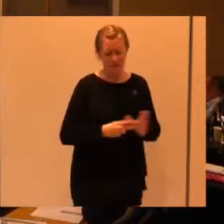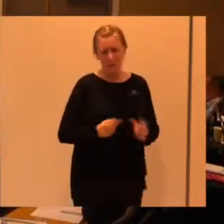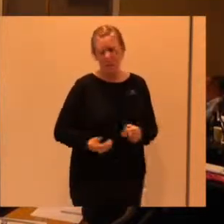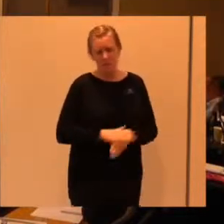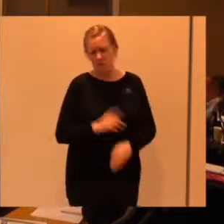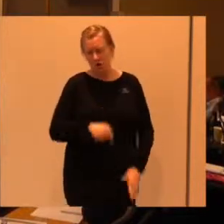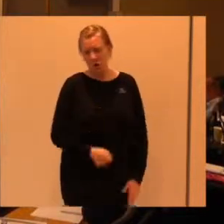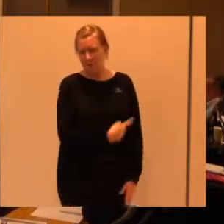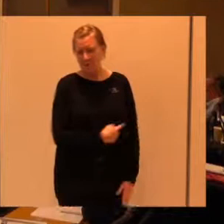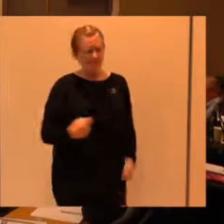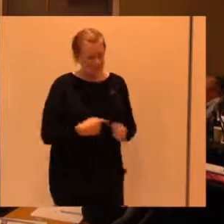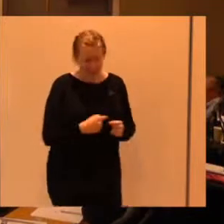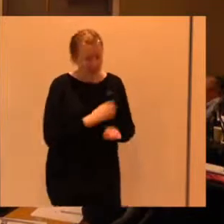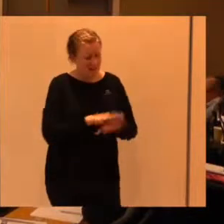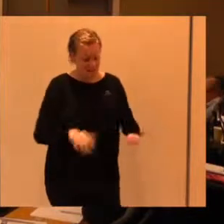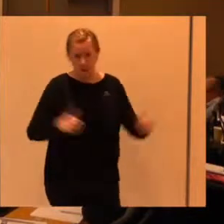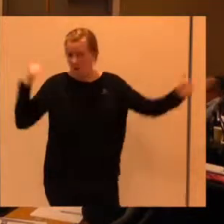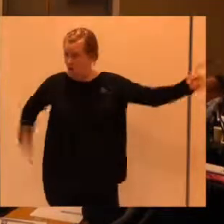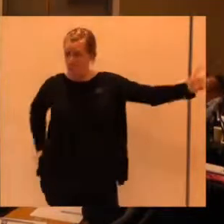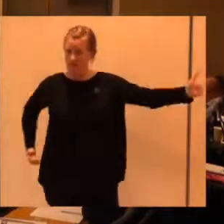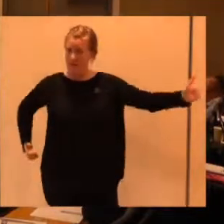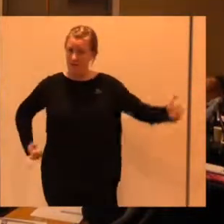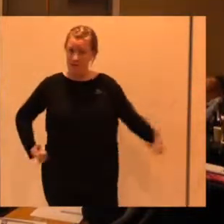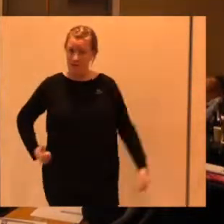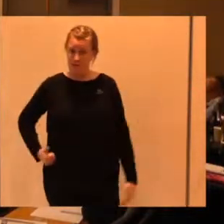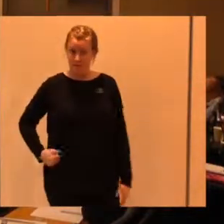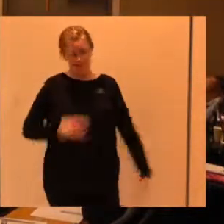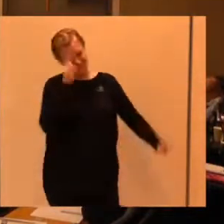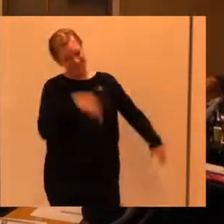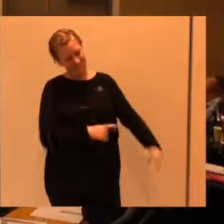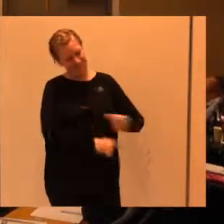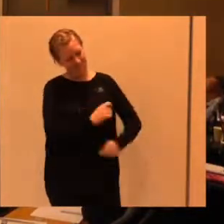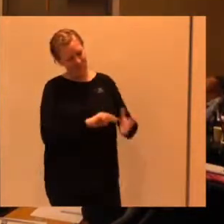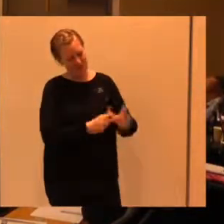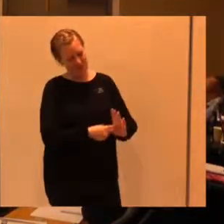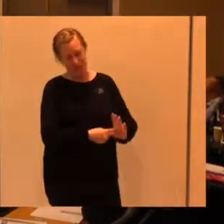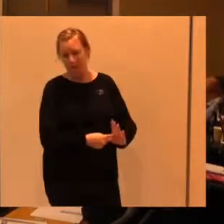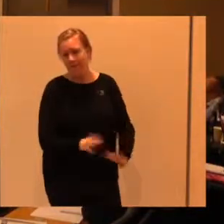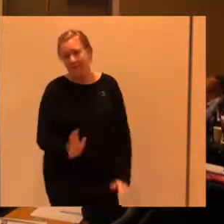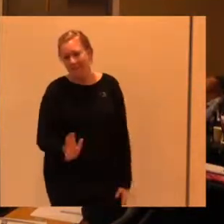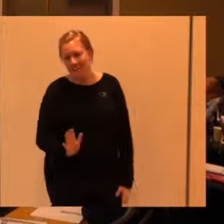närheten. Och då kommer man ju förmodligen inte att avstå från ekonomisystem. Troligen inte.